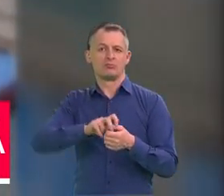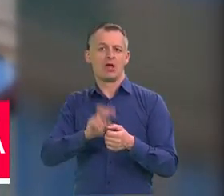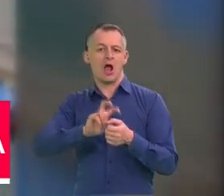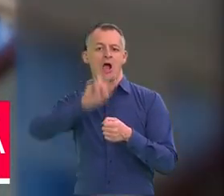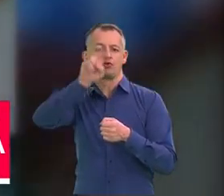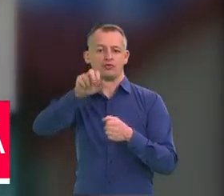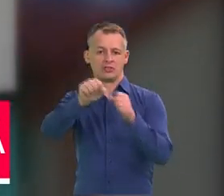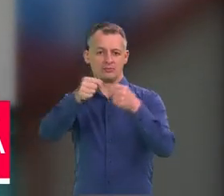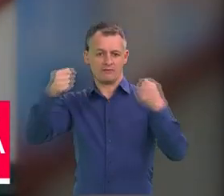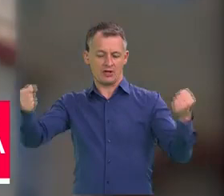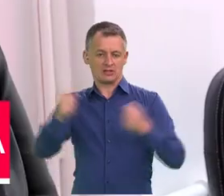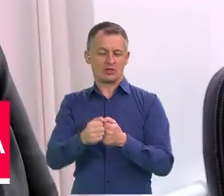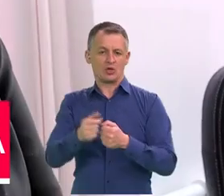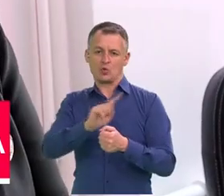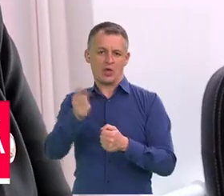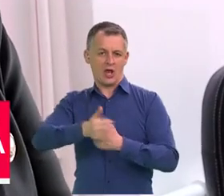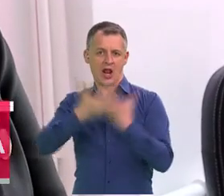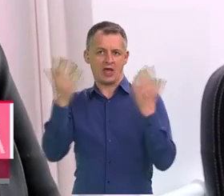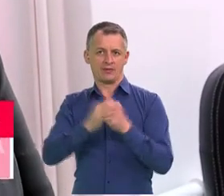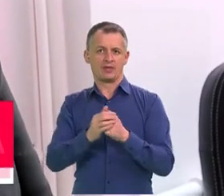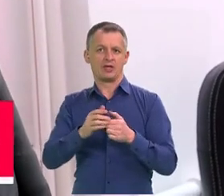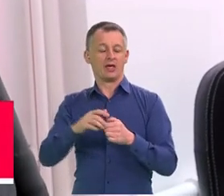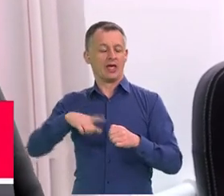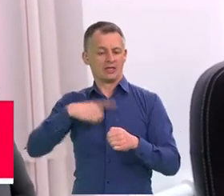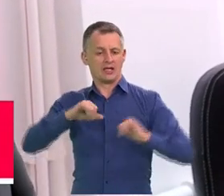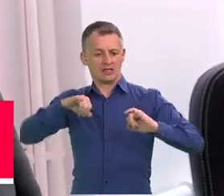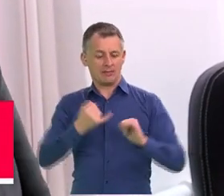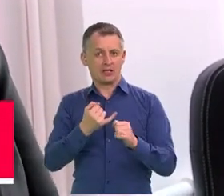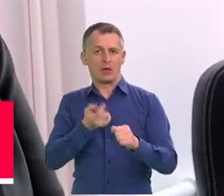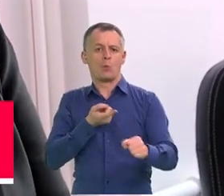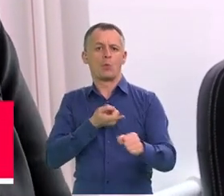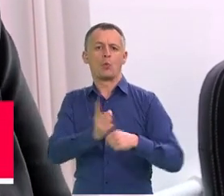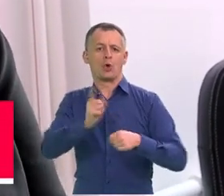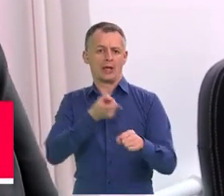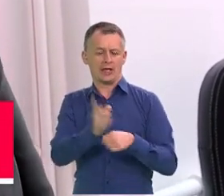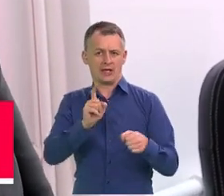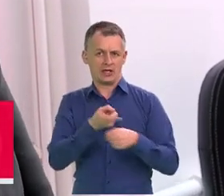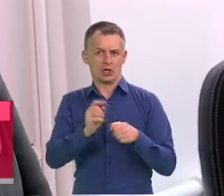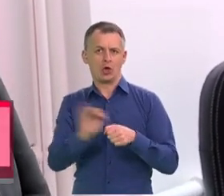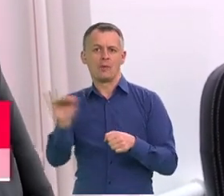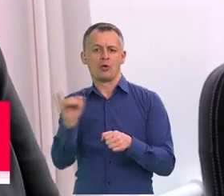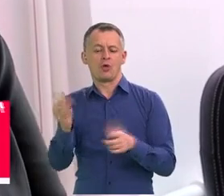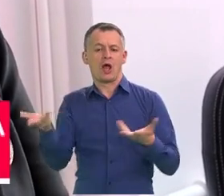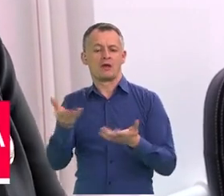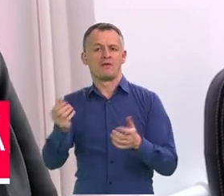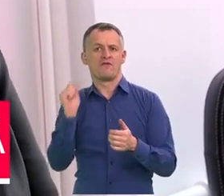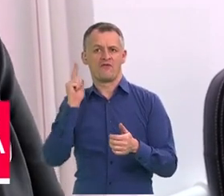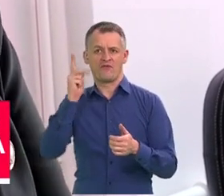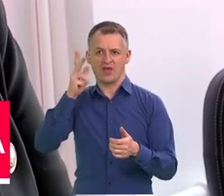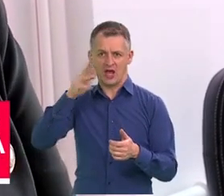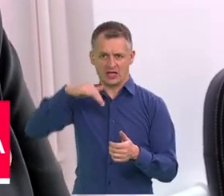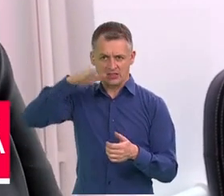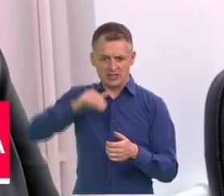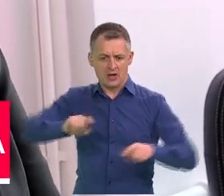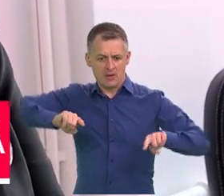clare. Există cazuri de bullying și există copii care sunt provocați în fiecare zi. Există copii care